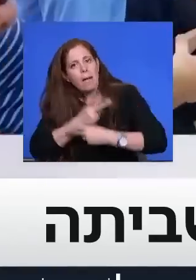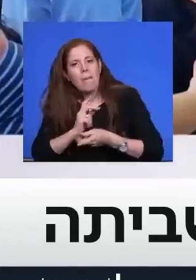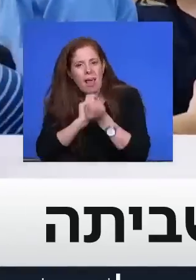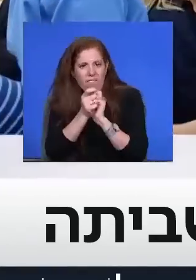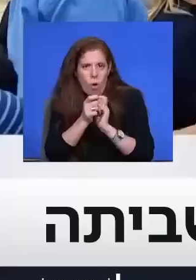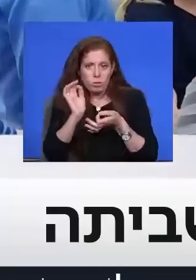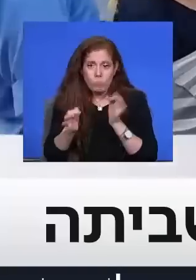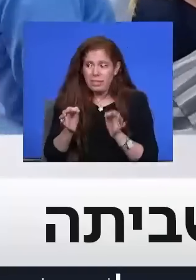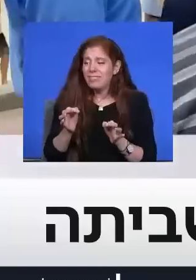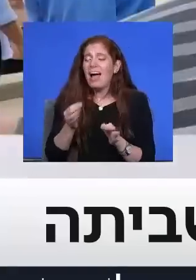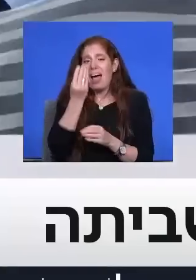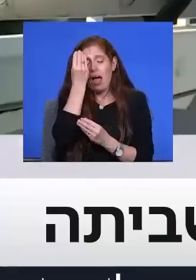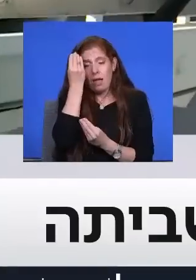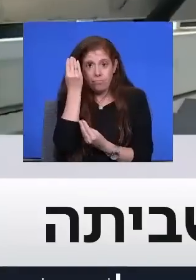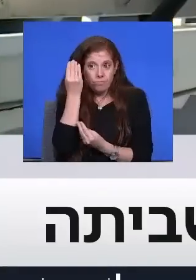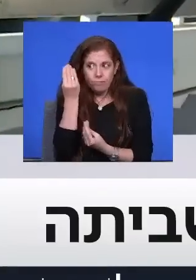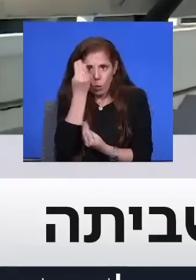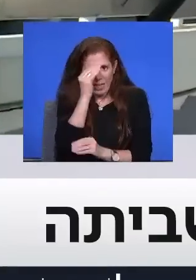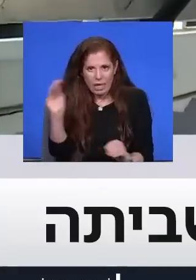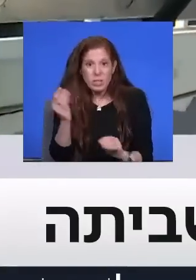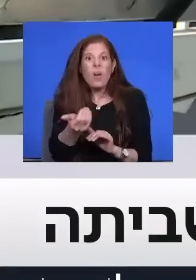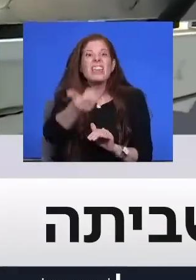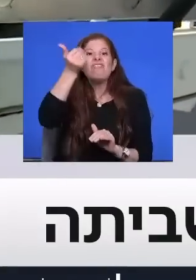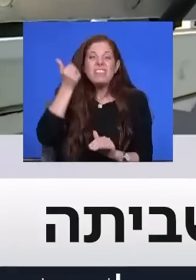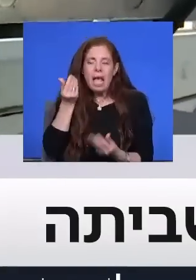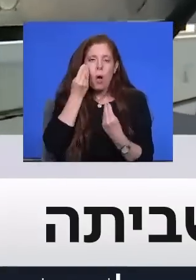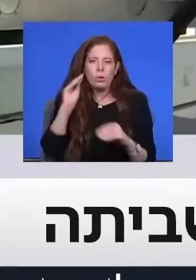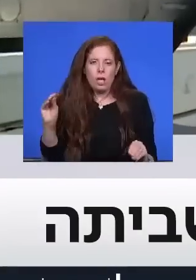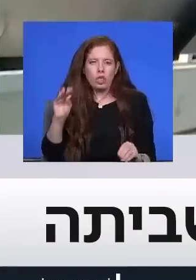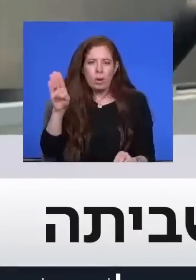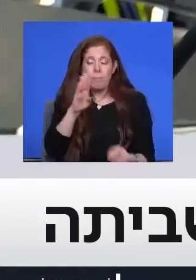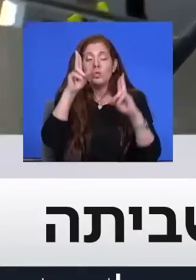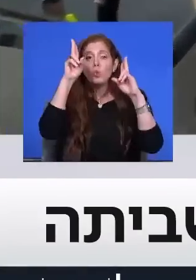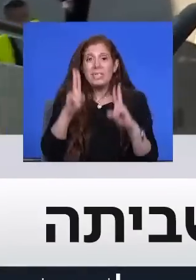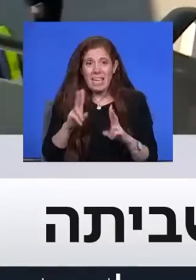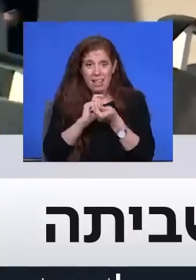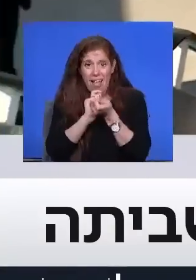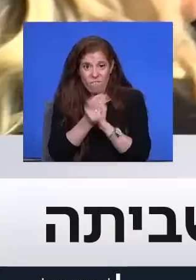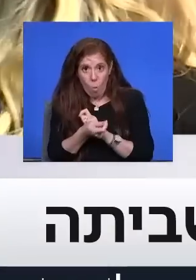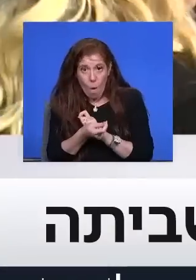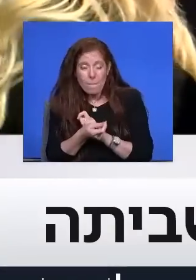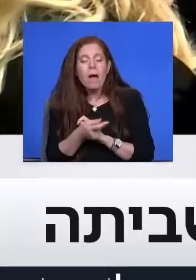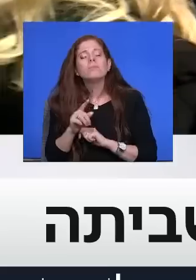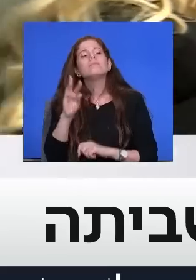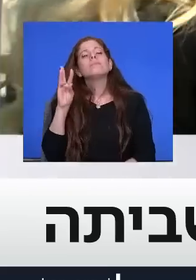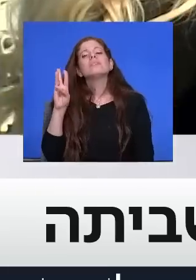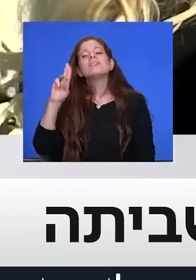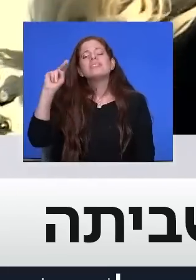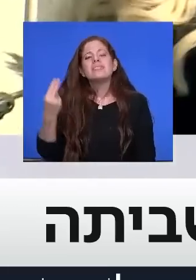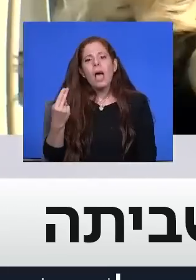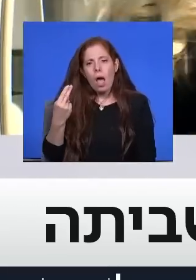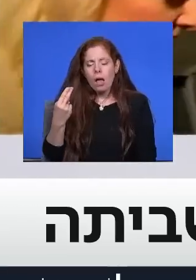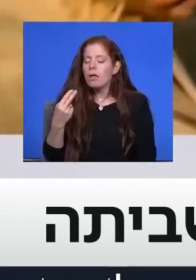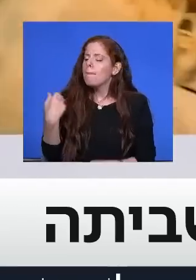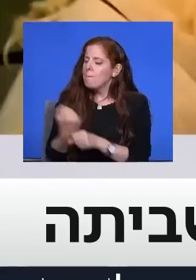יצאה למעשה עוד הרבה לפני ההודעה של נתניהו שהוא עוצר את הרפורמה. שרה נתניהו, לפי שני מקורות, פעלה בנושא